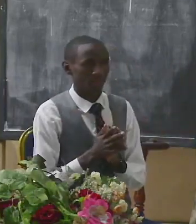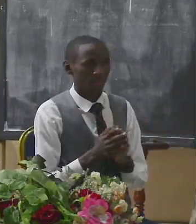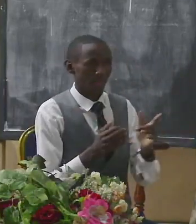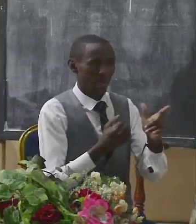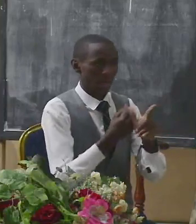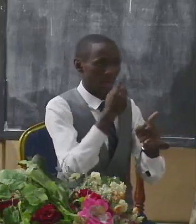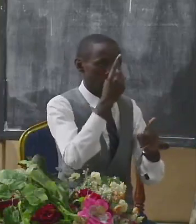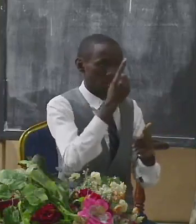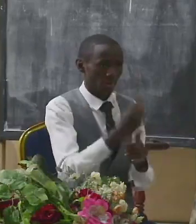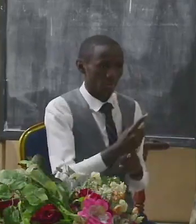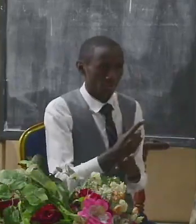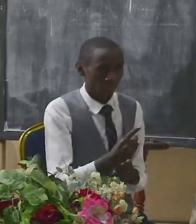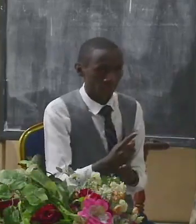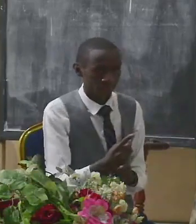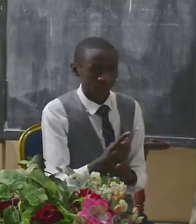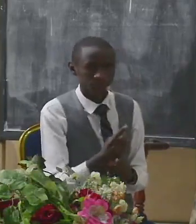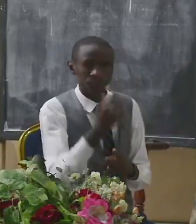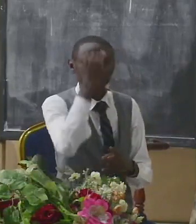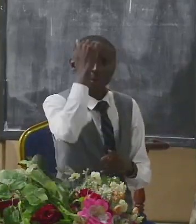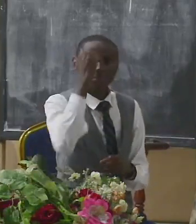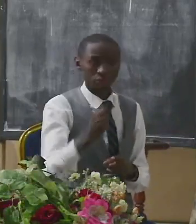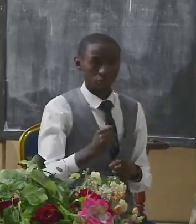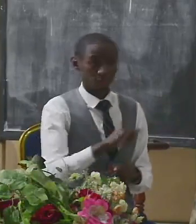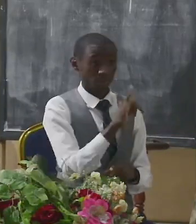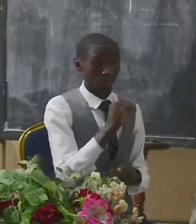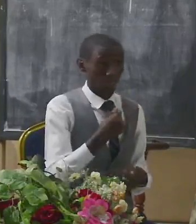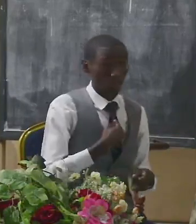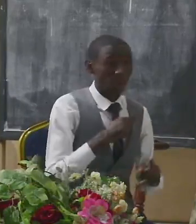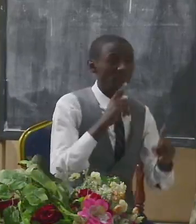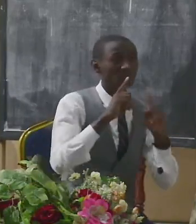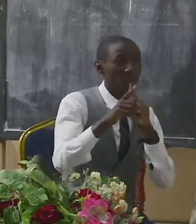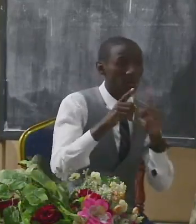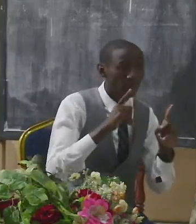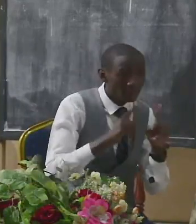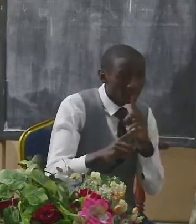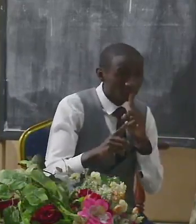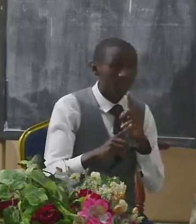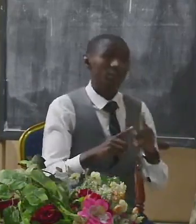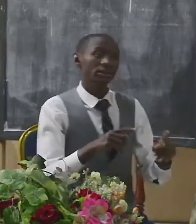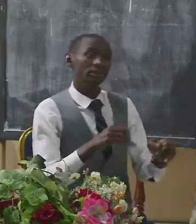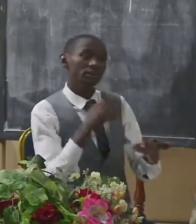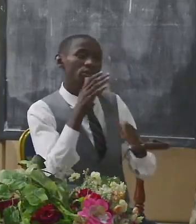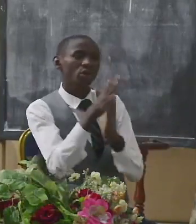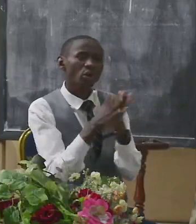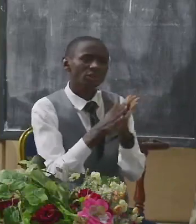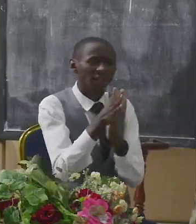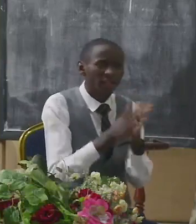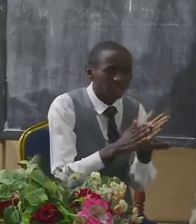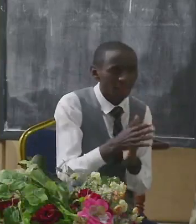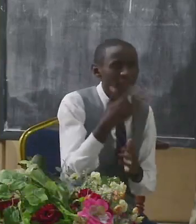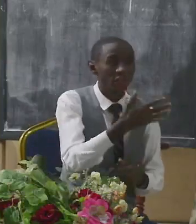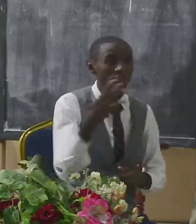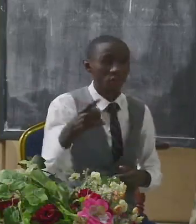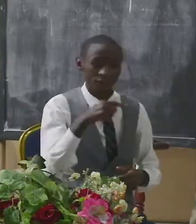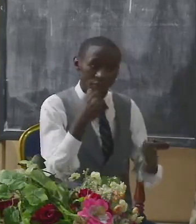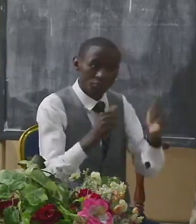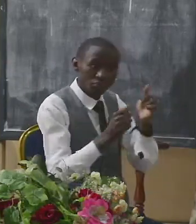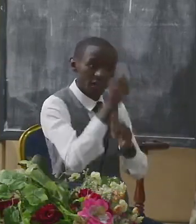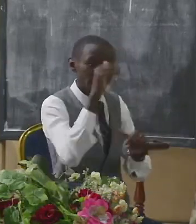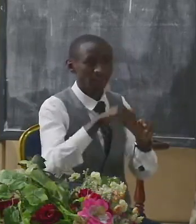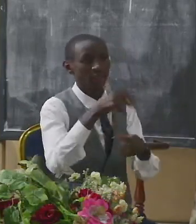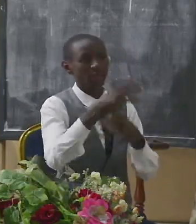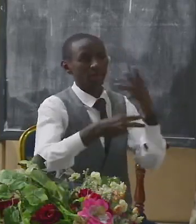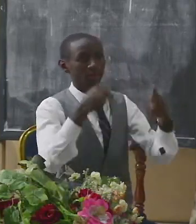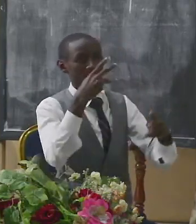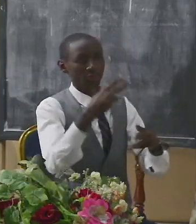Alors, pourquoi j'ai parlé de ça comme actualité? Kwa nini nasema kuhusu ile jambo kama vile mambo inayopitika